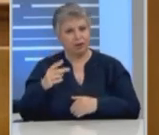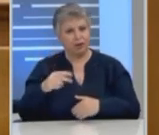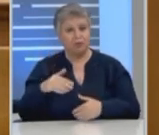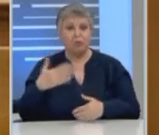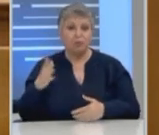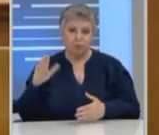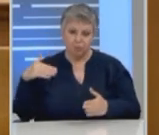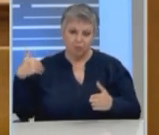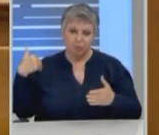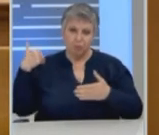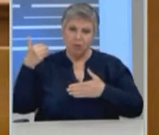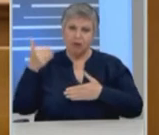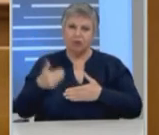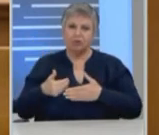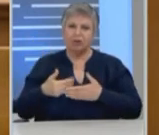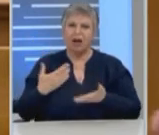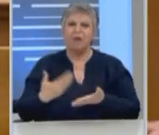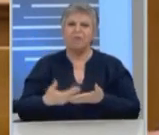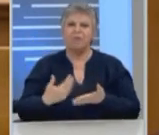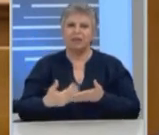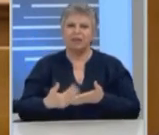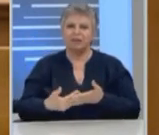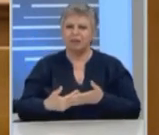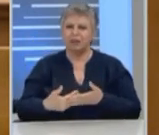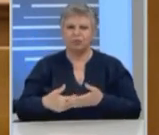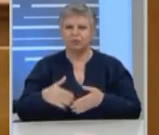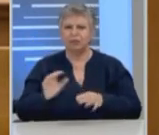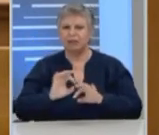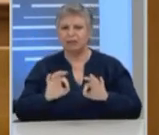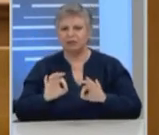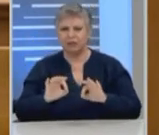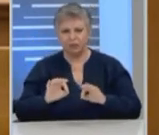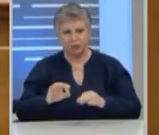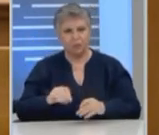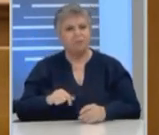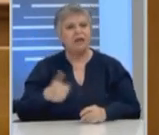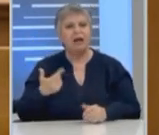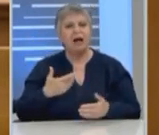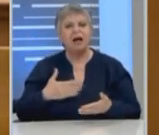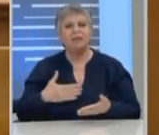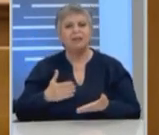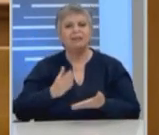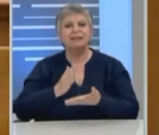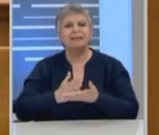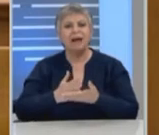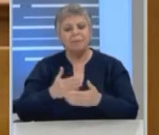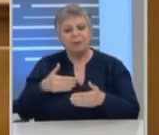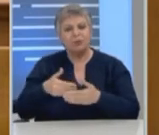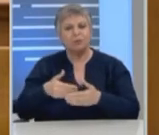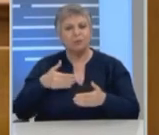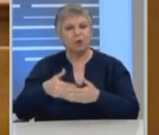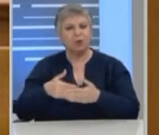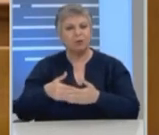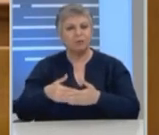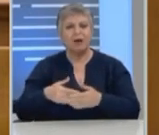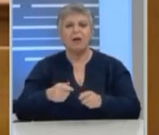αποδείξει δεν ήταν και τόσο δεδομένο. Και αναφέρομαι στα μεσοπρόθεσμα μέτρα για το χρέος που θα οδηγήσουν στη θετική